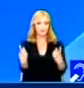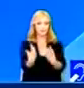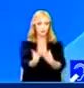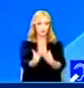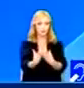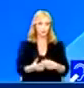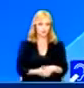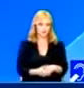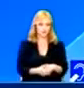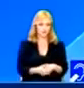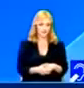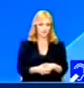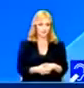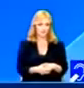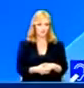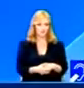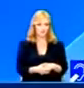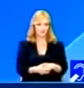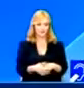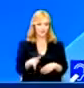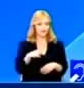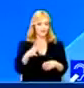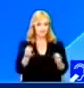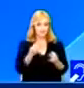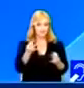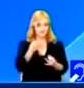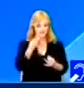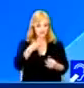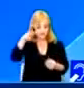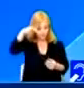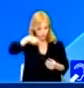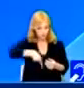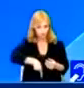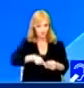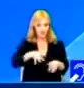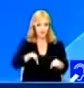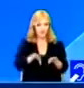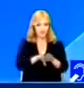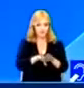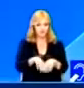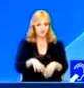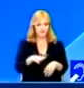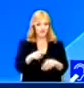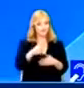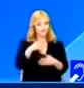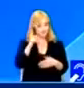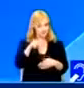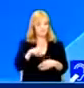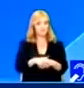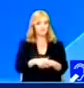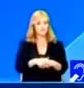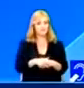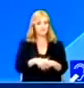românească, de fapt, nu numai România ca teritoriu, care era cuprinsă în această pâine. Nu mai vedeți? O pâine rumenă de casă este gustoasă și